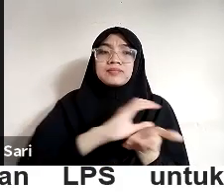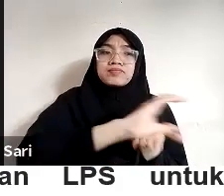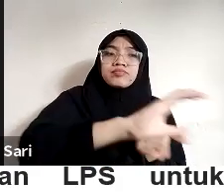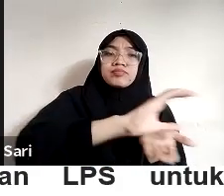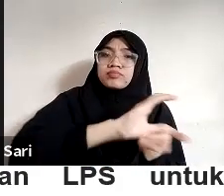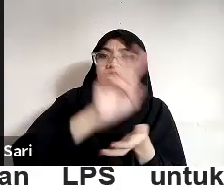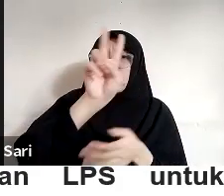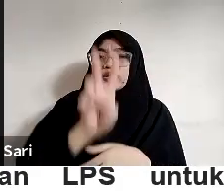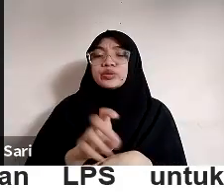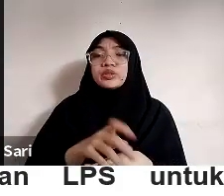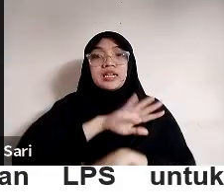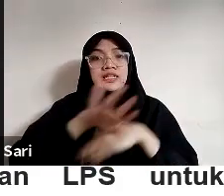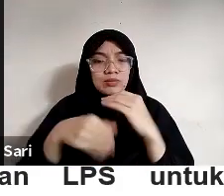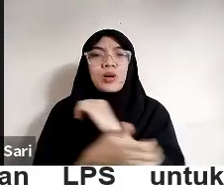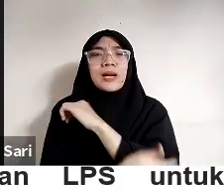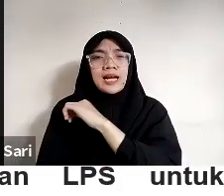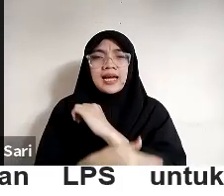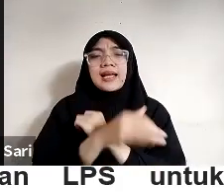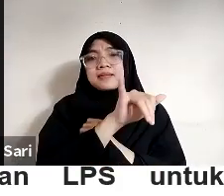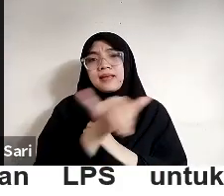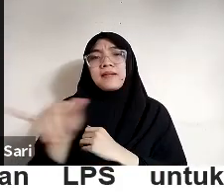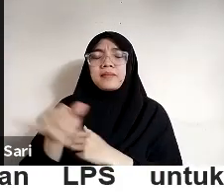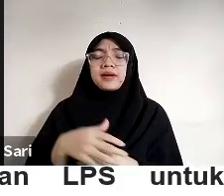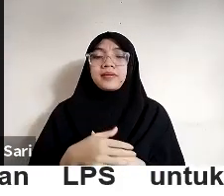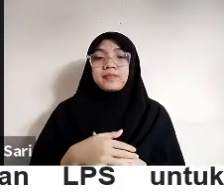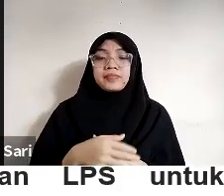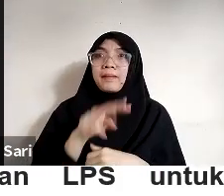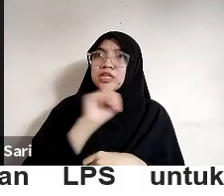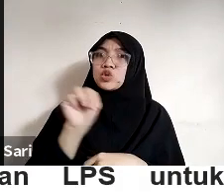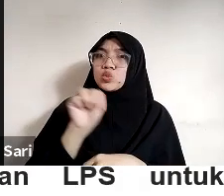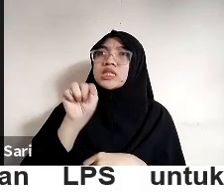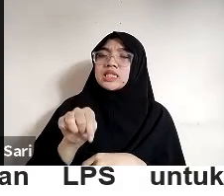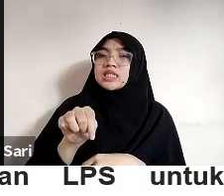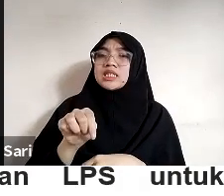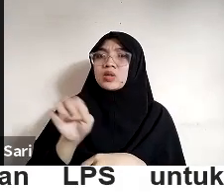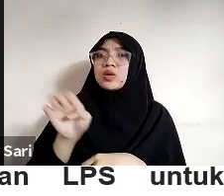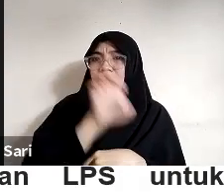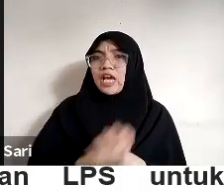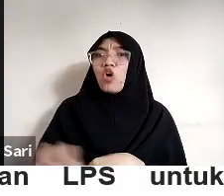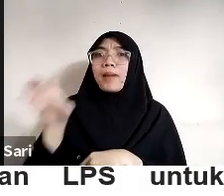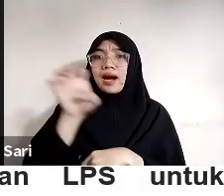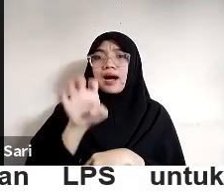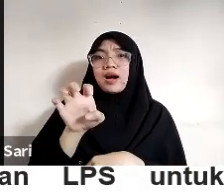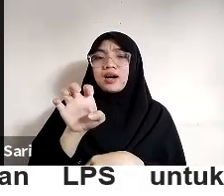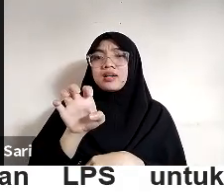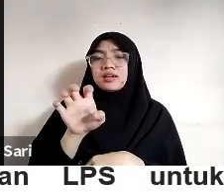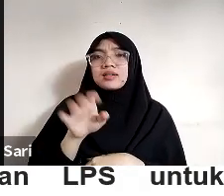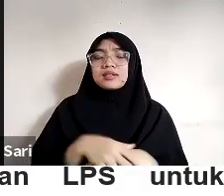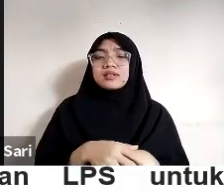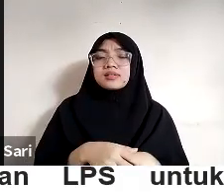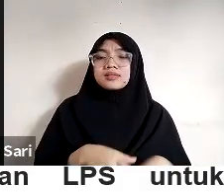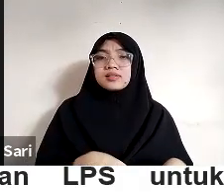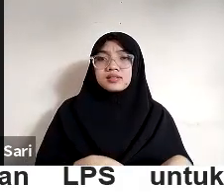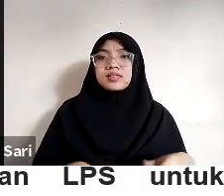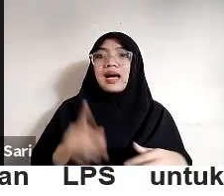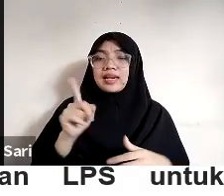saya kira semua negara sama, sehingga bahkan minggu ini ya Eropa saja juga ketemuan sehingga menganggarkan